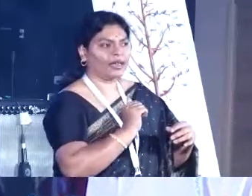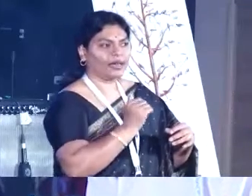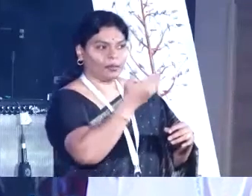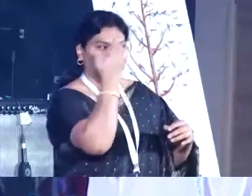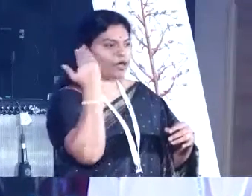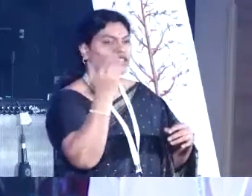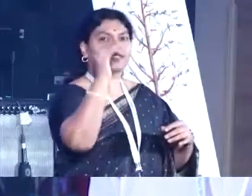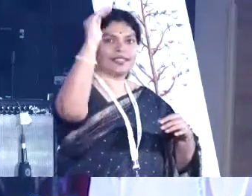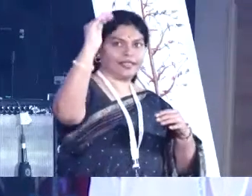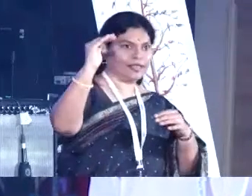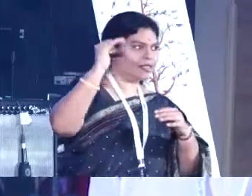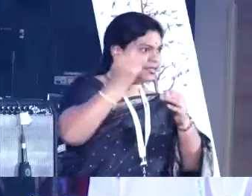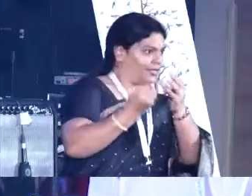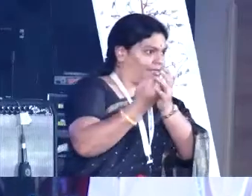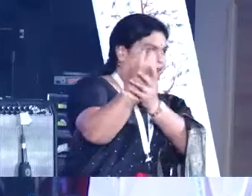डूबता हुआ सूरज है।